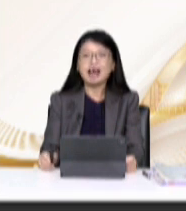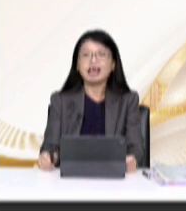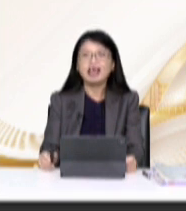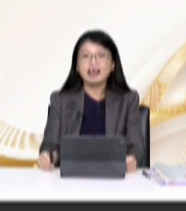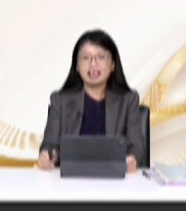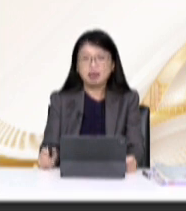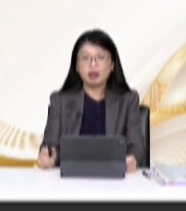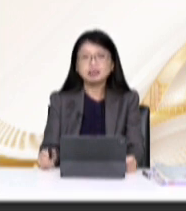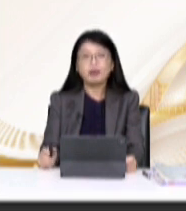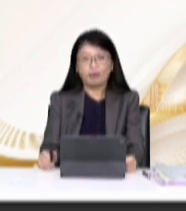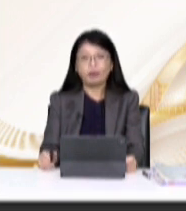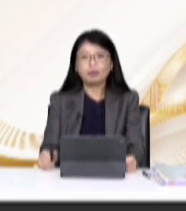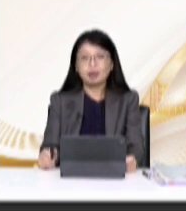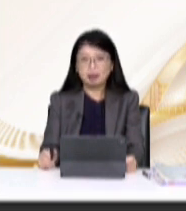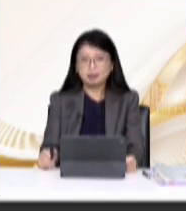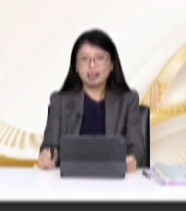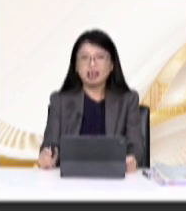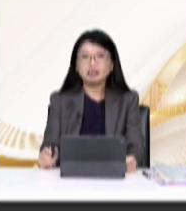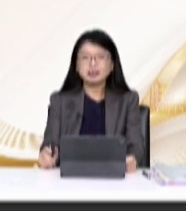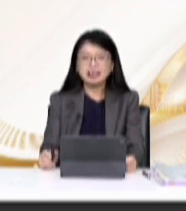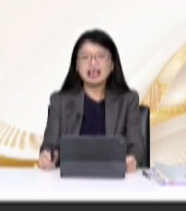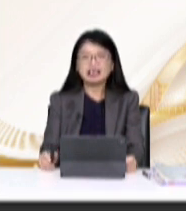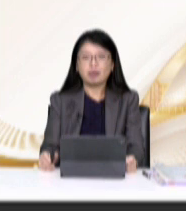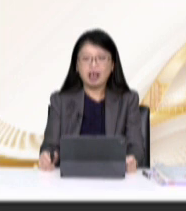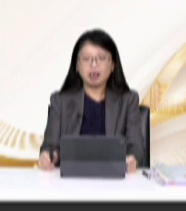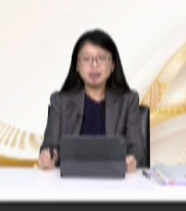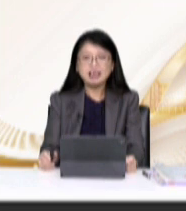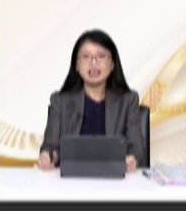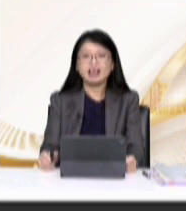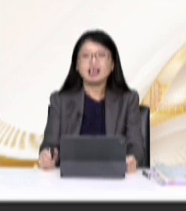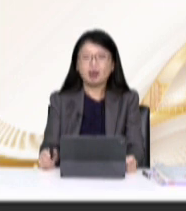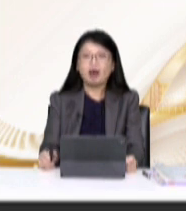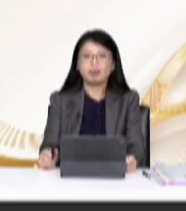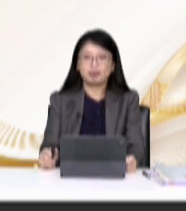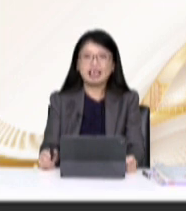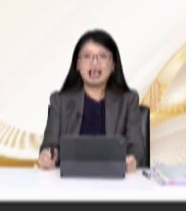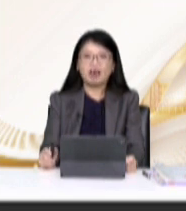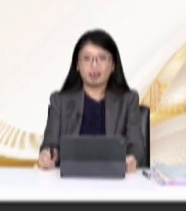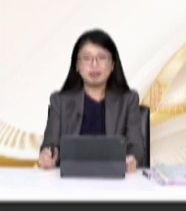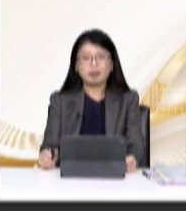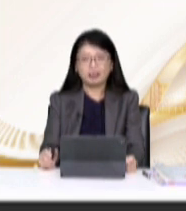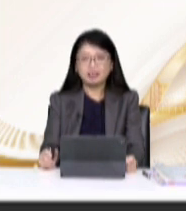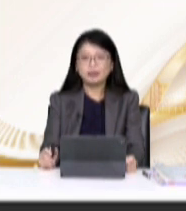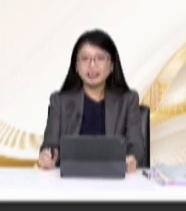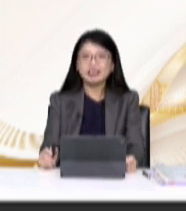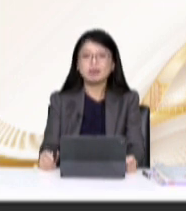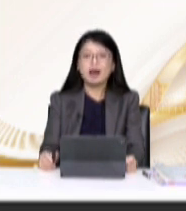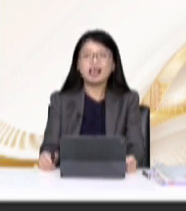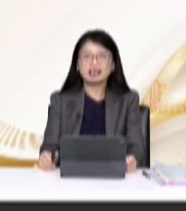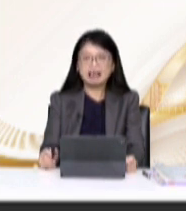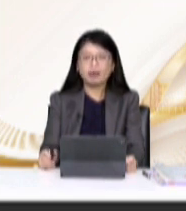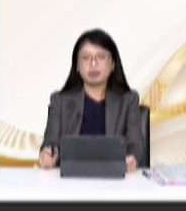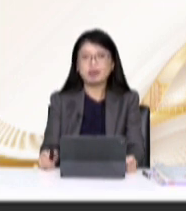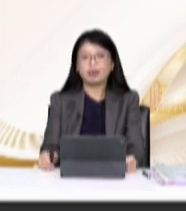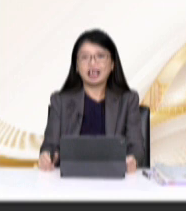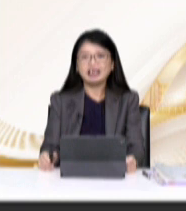มได้ตามข้อ16ของตัวระเบียบสำนักนายกรัฐมนตรีค่ะแต่ว่าก็มีกรอบในการออกระเบียบของท่านอยู่นิดนึงว่า